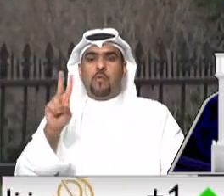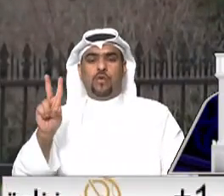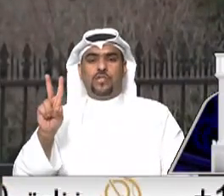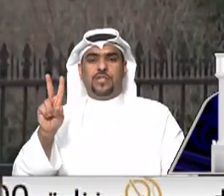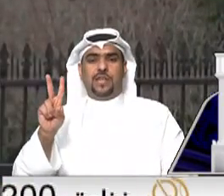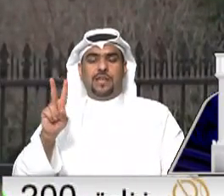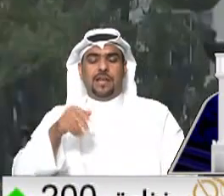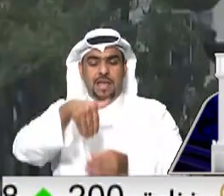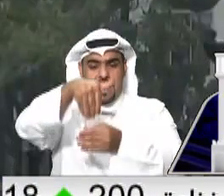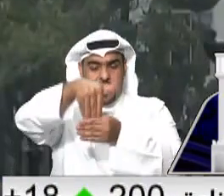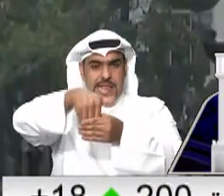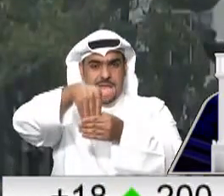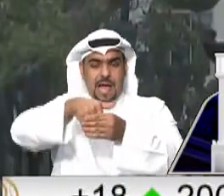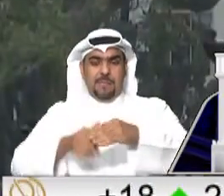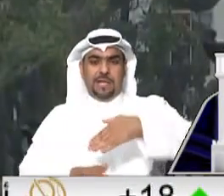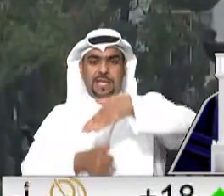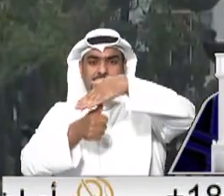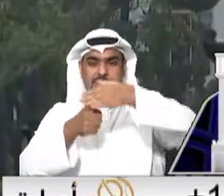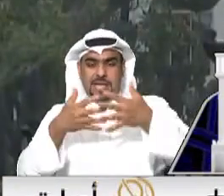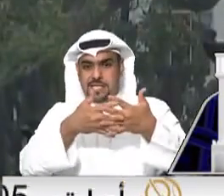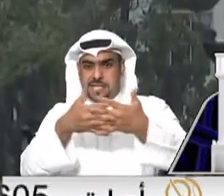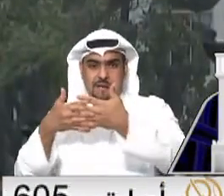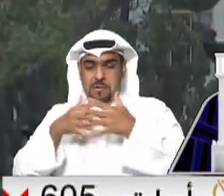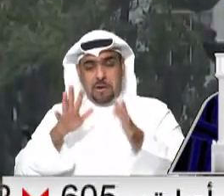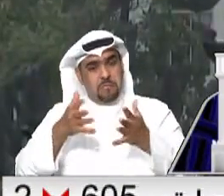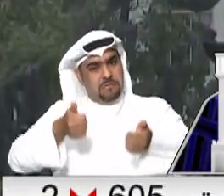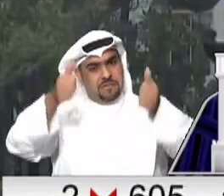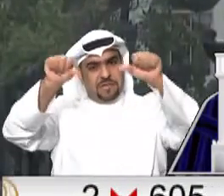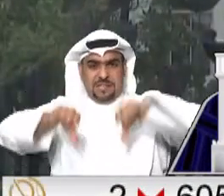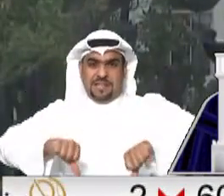ام سيتعرقل طريقه نحو البيت الابيض